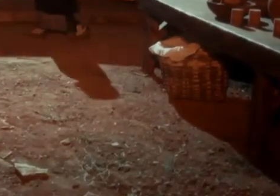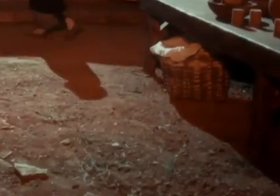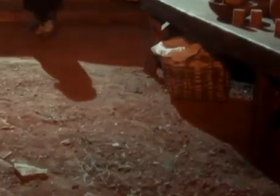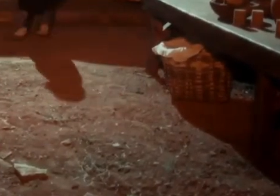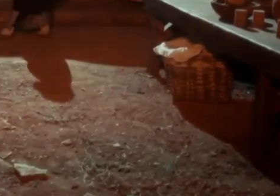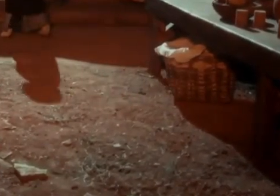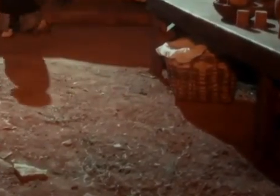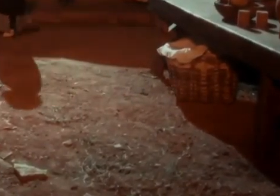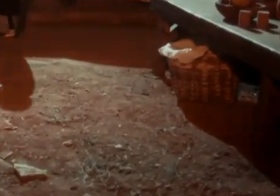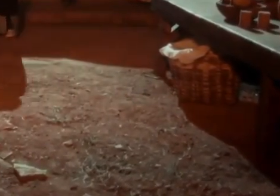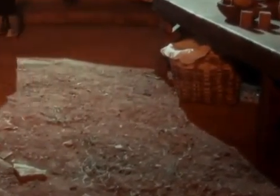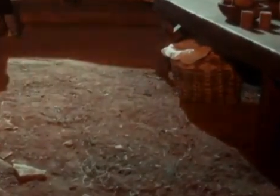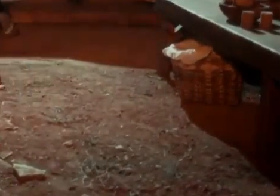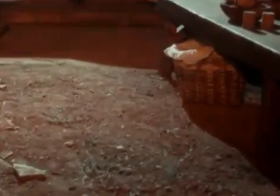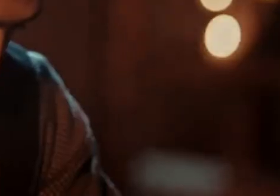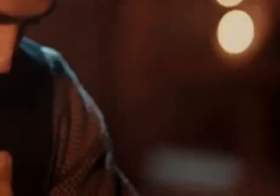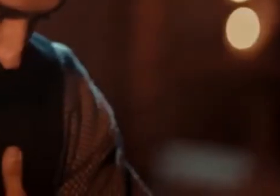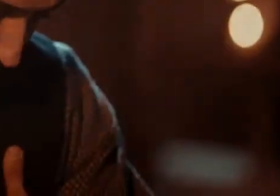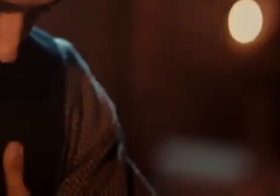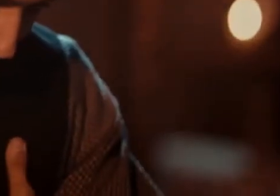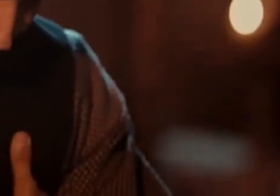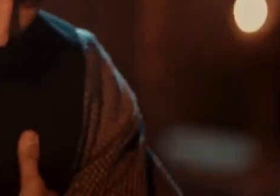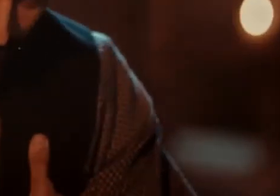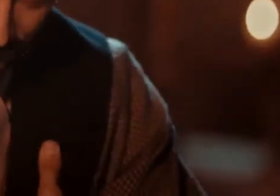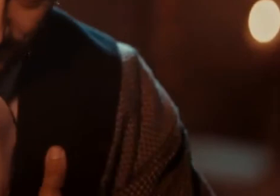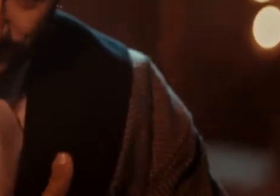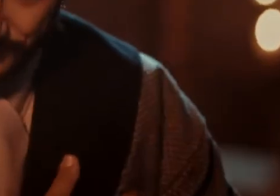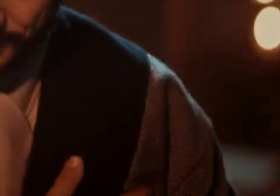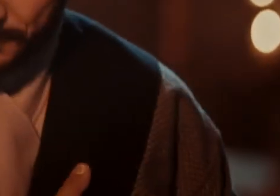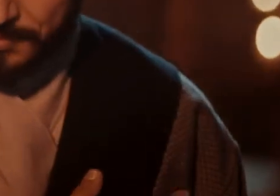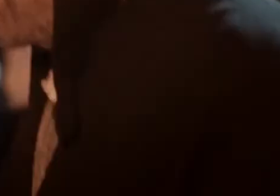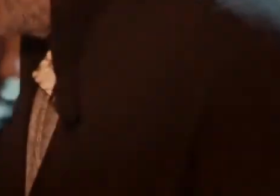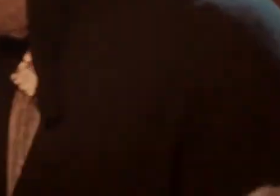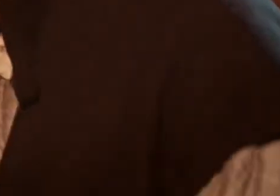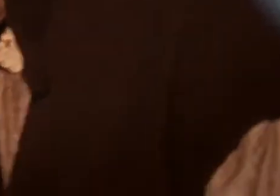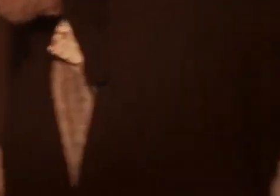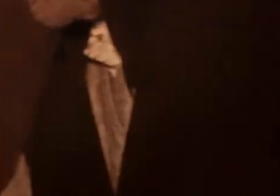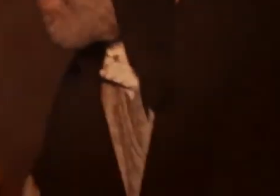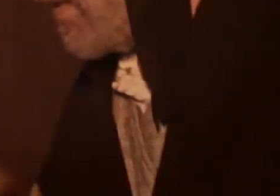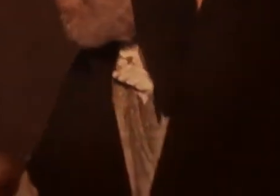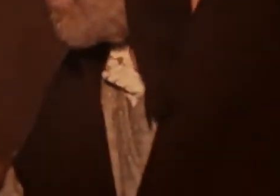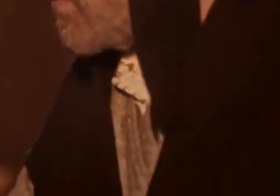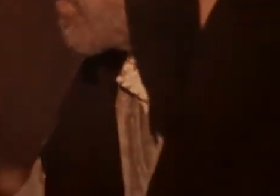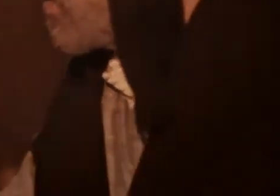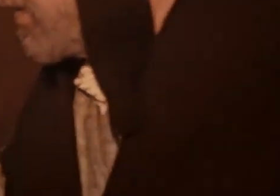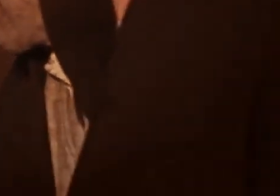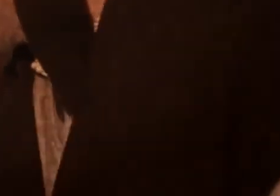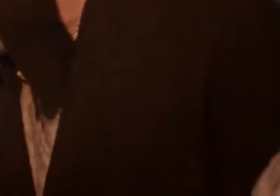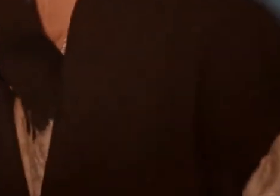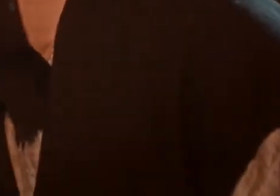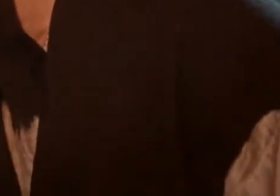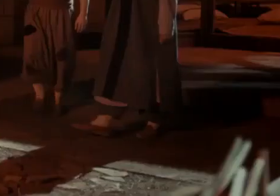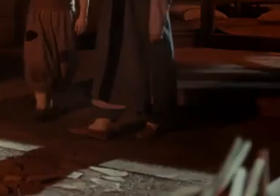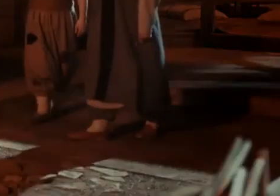göğsünden indirip yanlarına yöneldi. Kasım ardından bakıyor. Şeyh ocağın başından dumanlar tutan kazana yaklaşıp eğildi. Bolulu